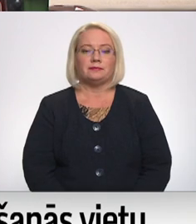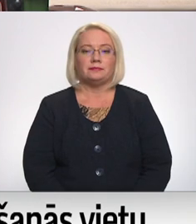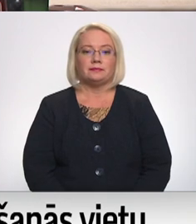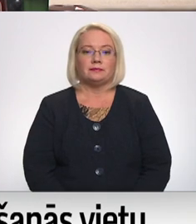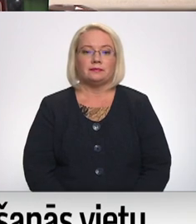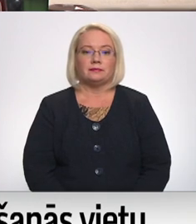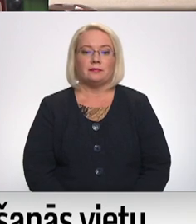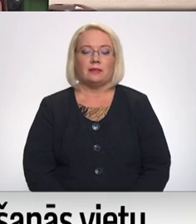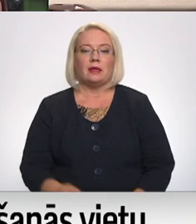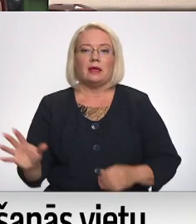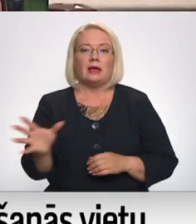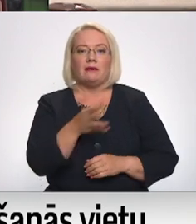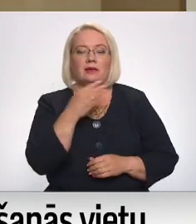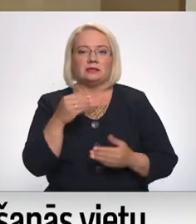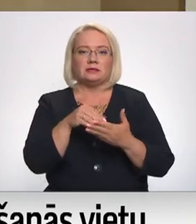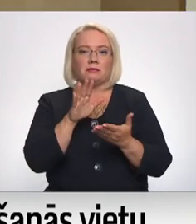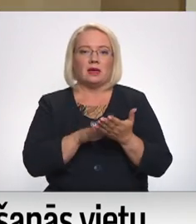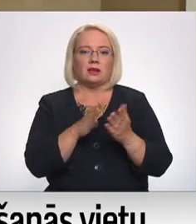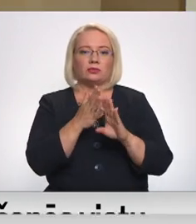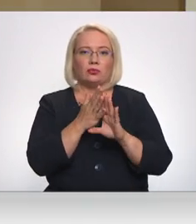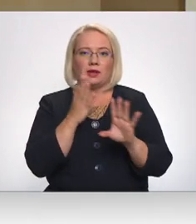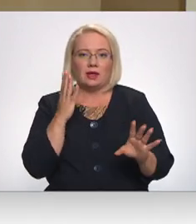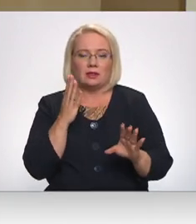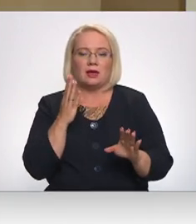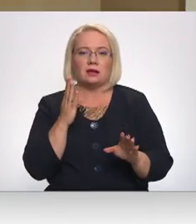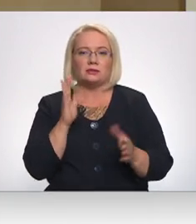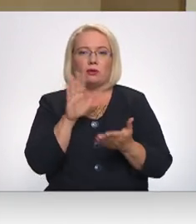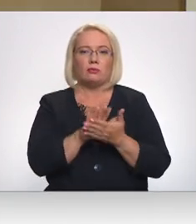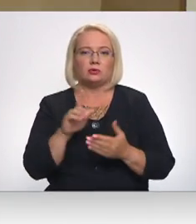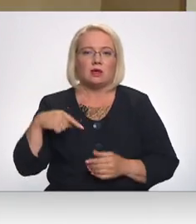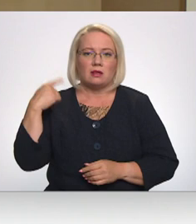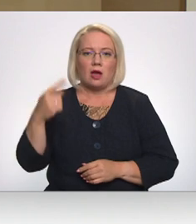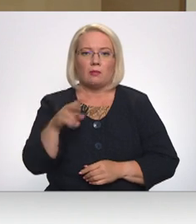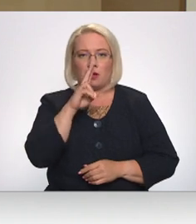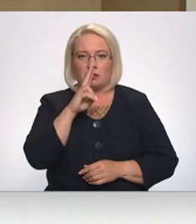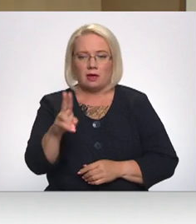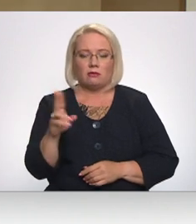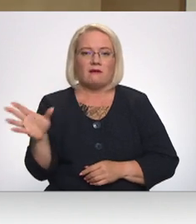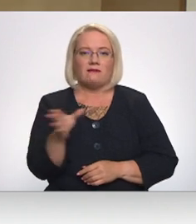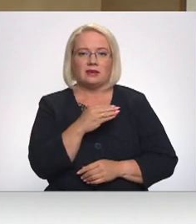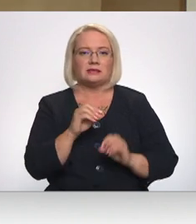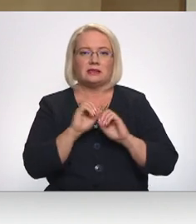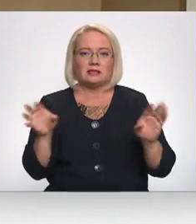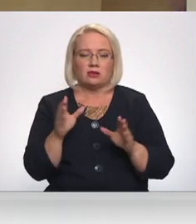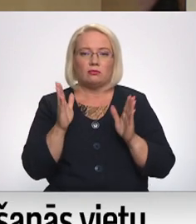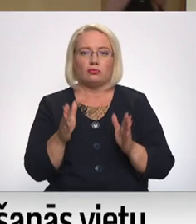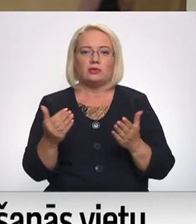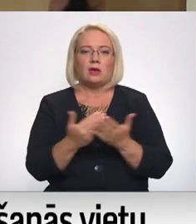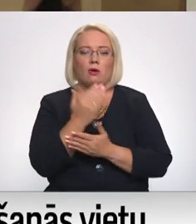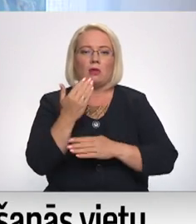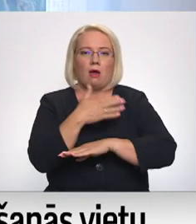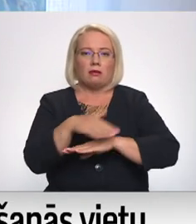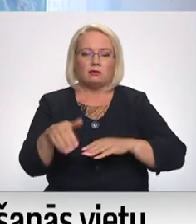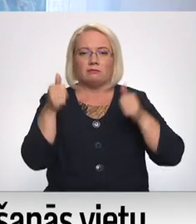saņēmēji. Visas pieraksta rindas, kas ir uz nākamo nedēļu, viss ir izskaidrots, ka būs jauna adrese, būs arī plakāti